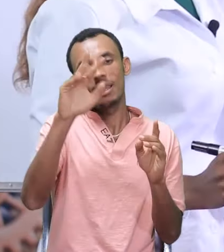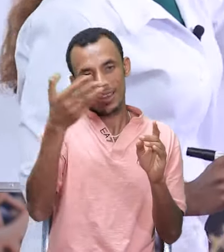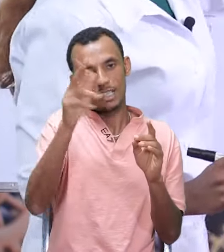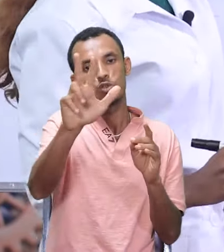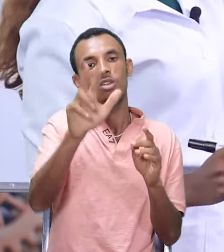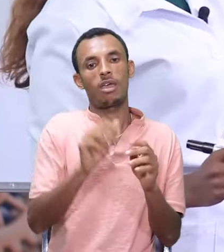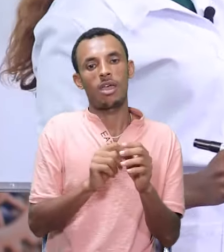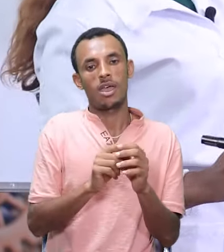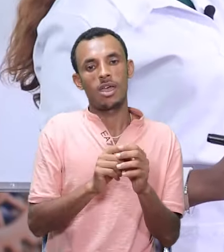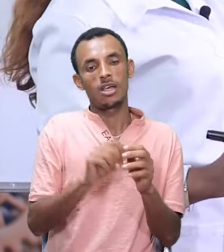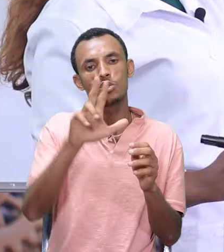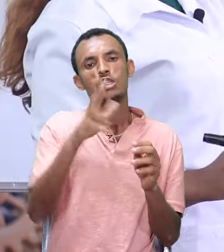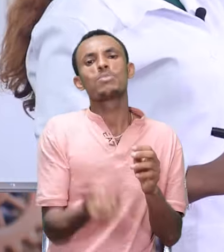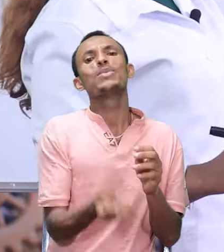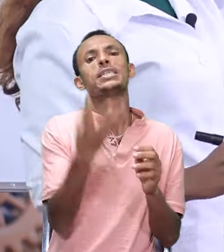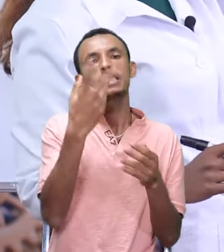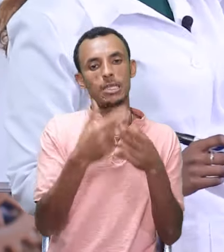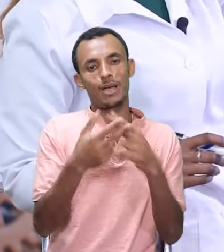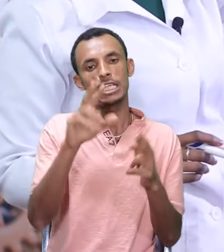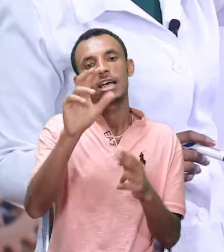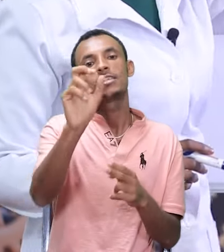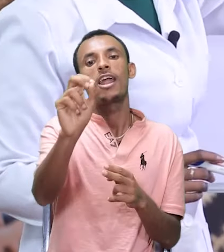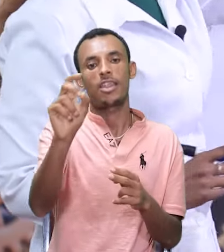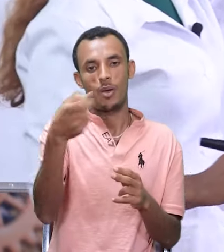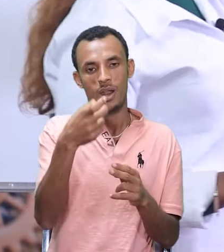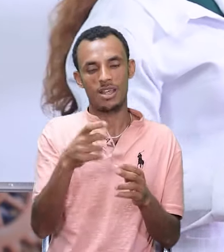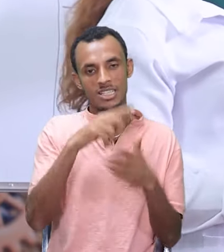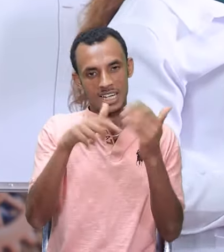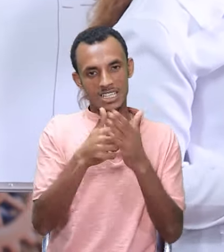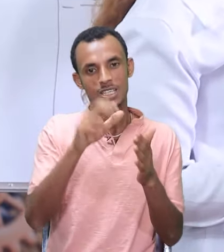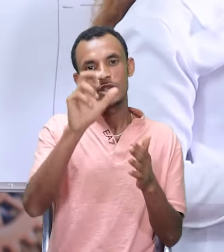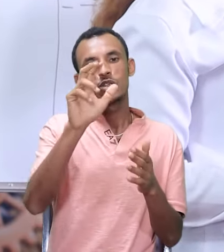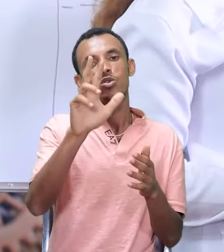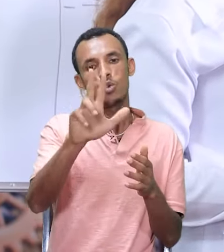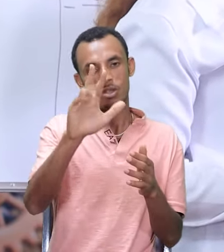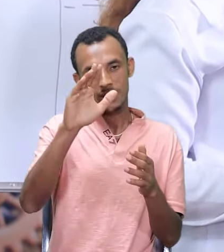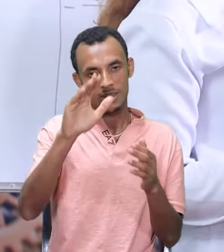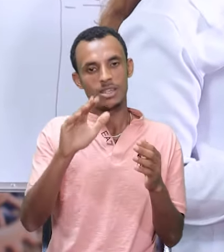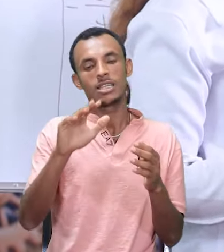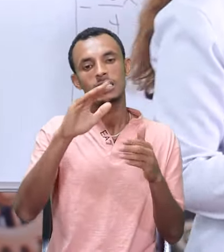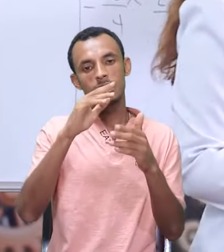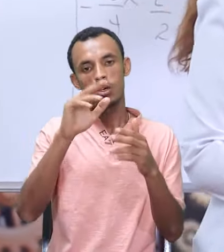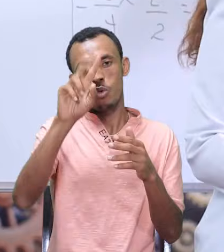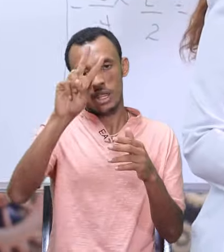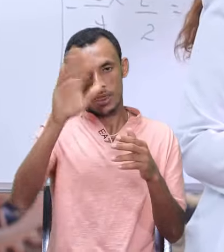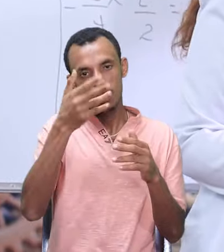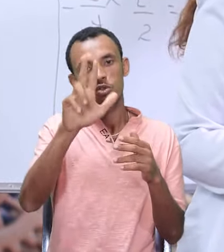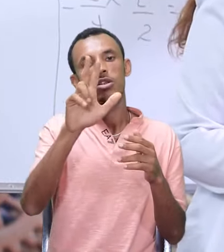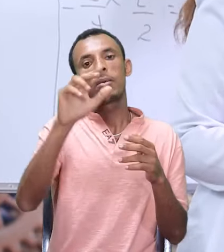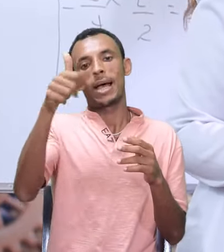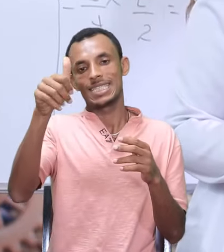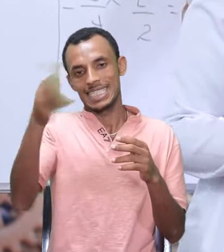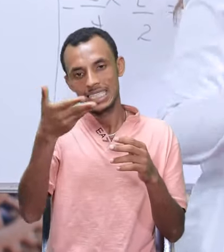ነው 3 በስንት ሲባዛ 30 ይመጣል ነው ጠያቂው ስለዚህ 3ን በ10 10ኛ ስናባዛ ወይም ደግሞ በሁለቱ